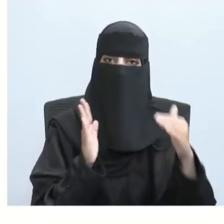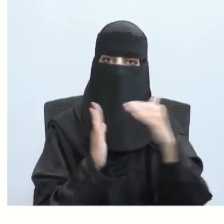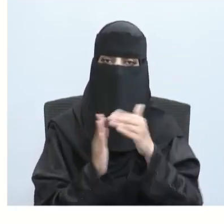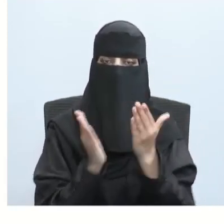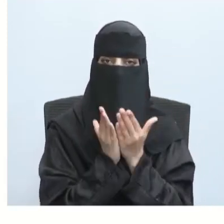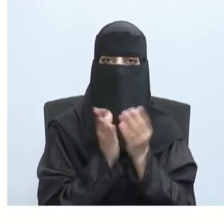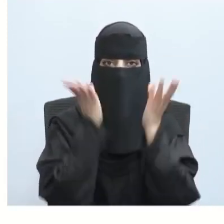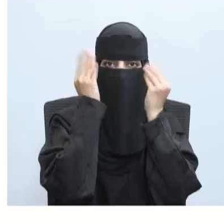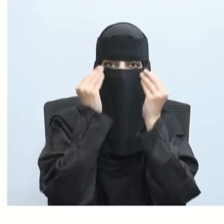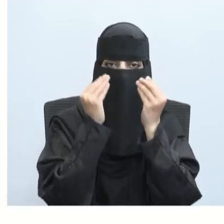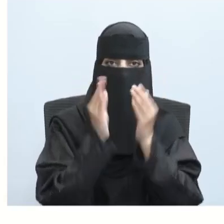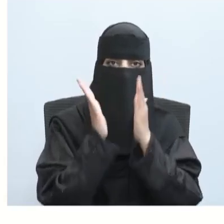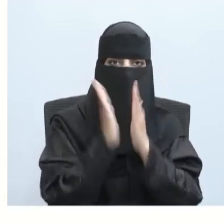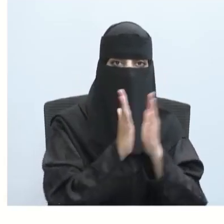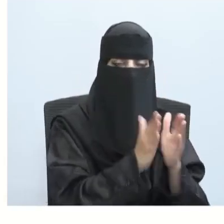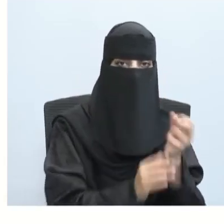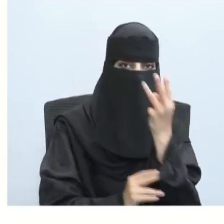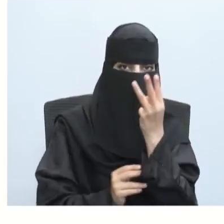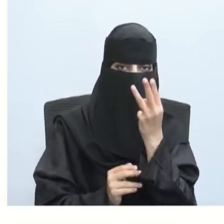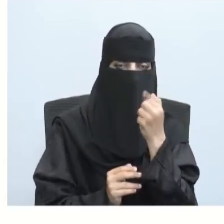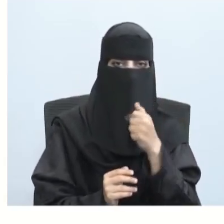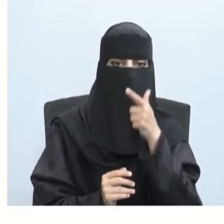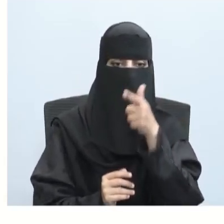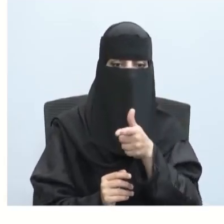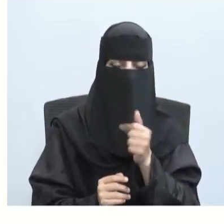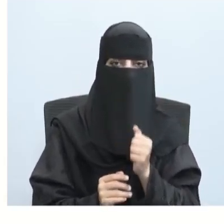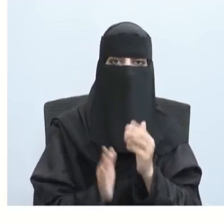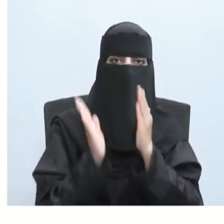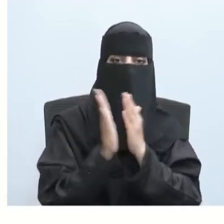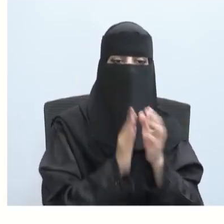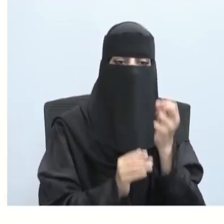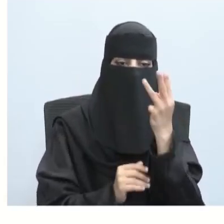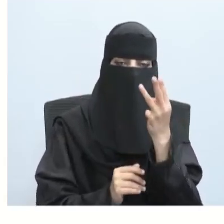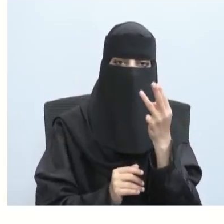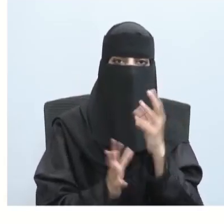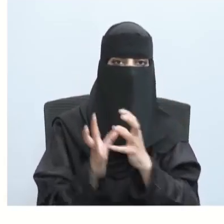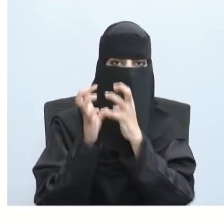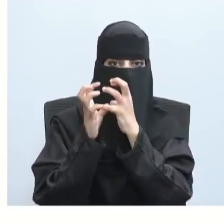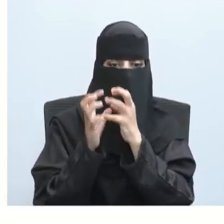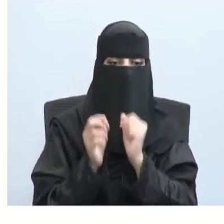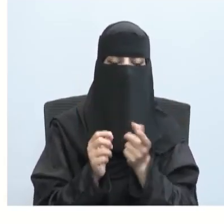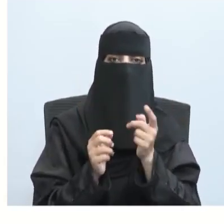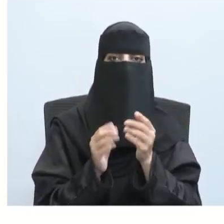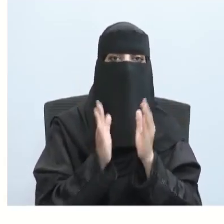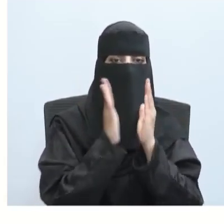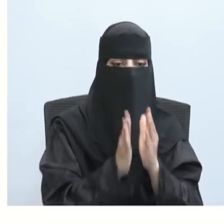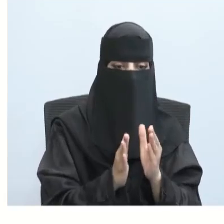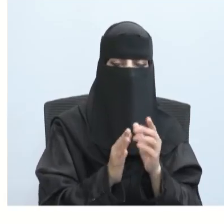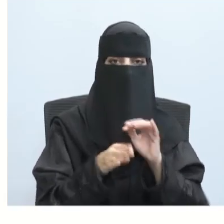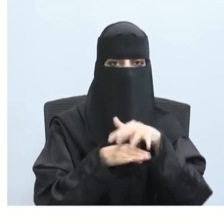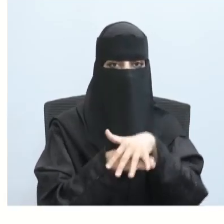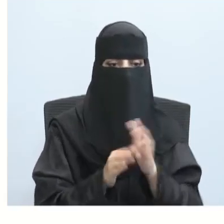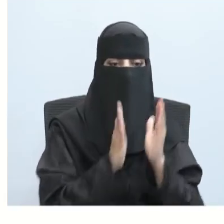درسنا تعرفنا على حالات الماده ثلاث وقلنا ان للماده ثلاث حالات وهي الحاله الصلبه والحاله السائله